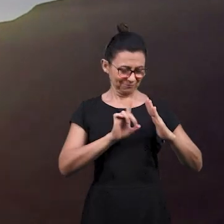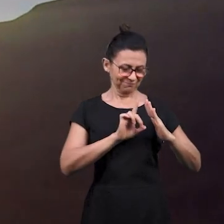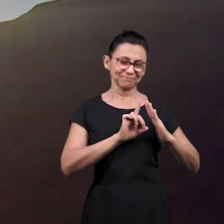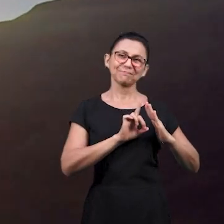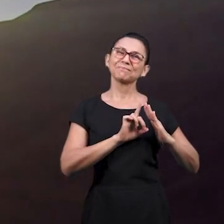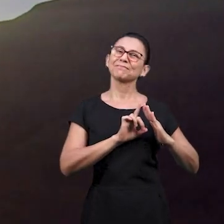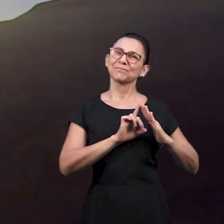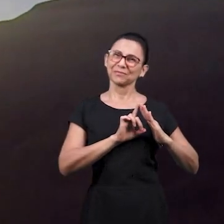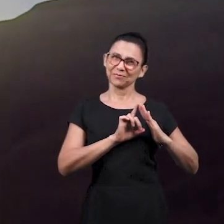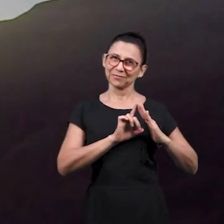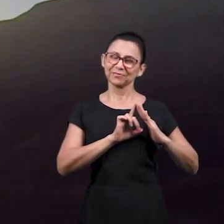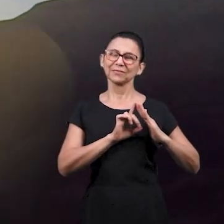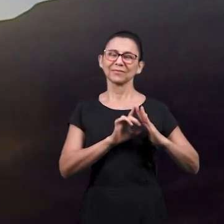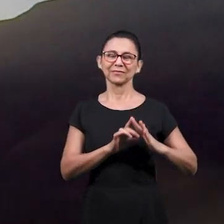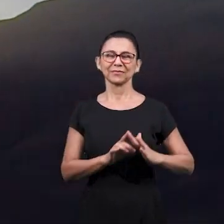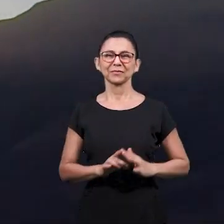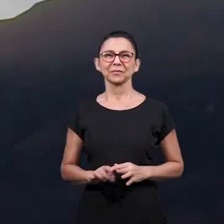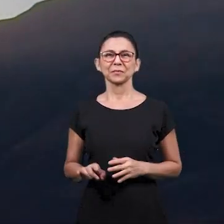мне.